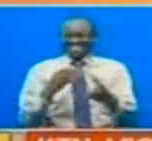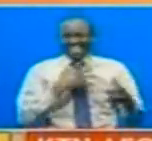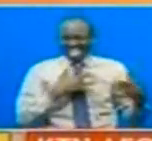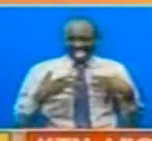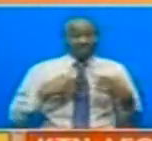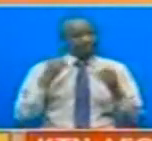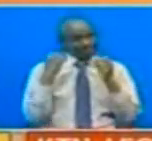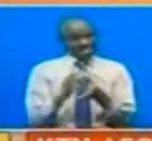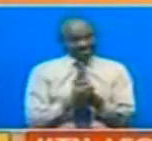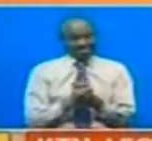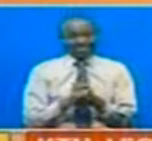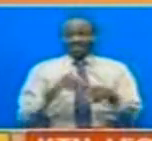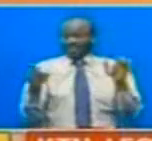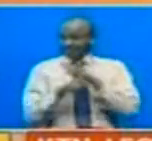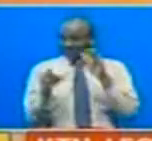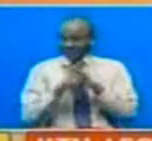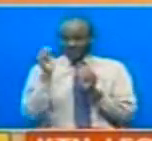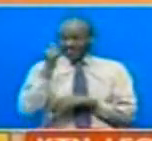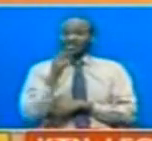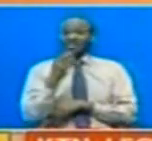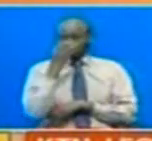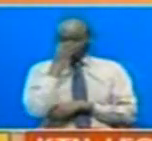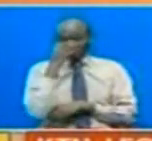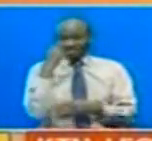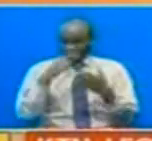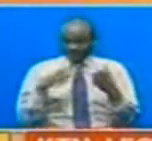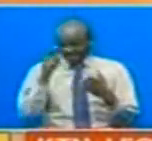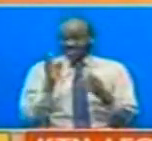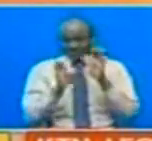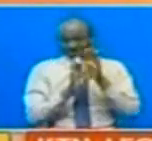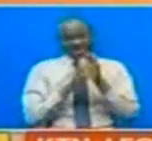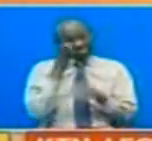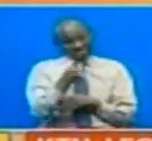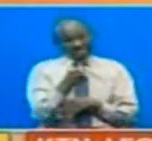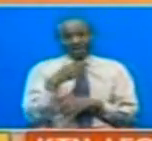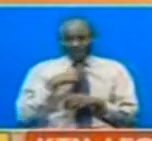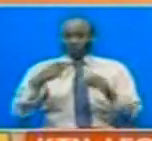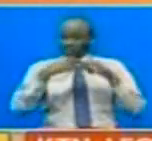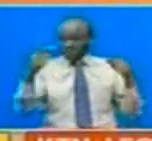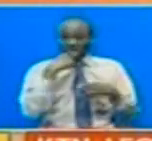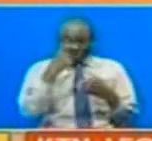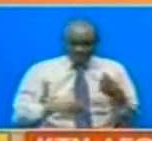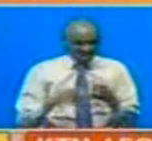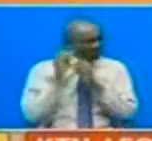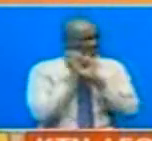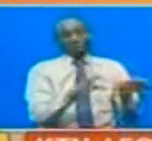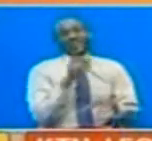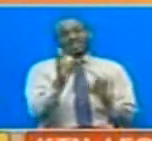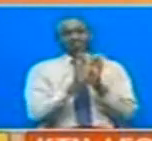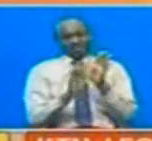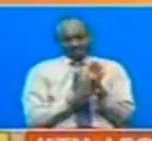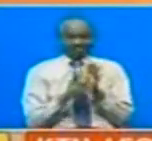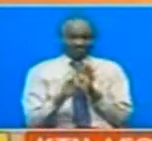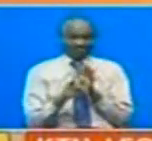mbalimbali. Naibu Rais William Ruto ametoa wito kwa wabunge kupitisha mswada huo, huku viongozi wa upinzani wakishinikiza kutupiliwa mbali kwa sheria